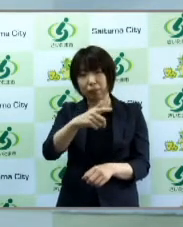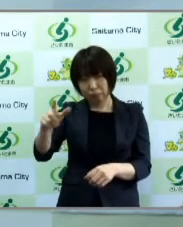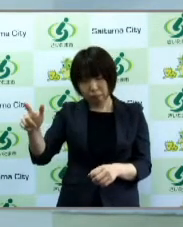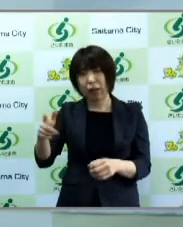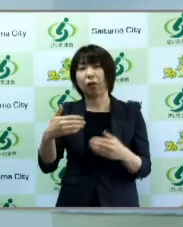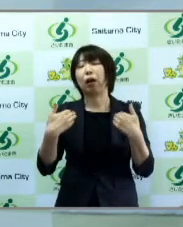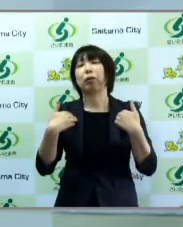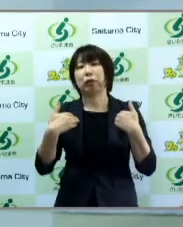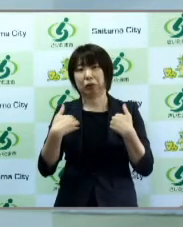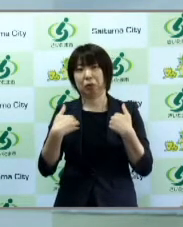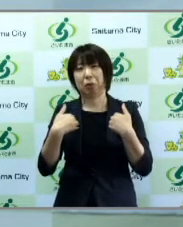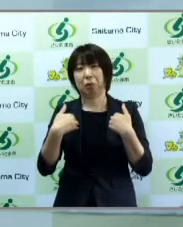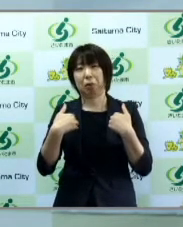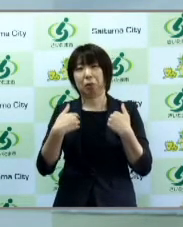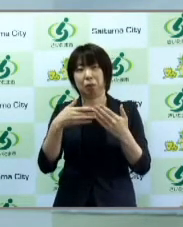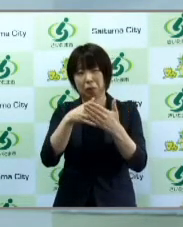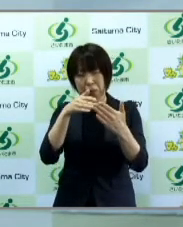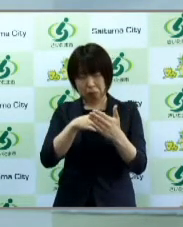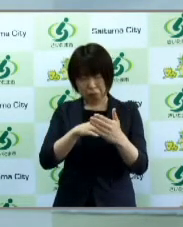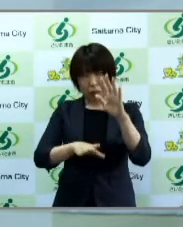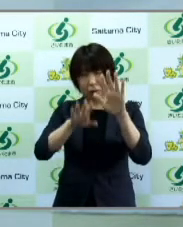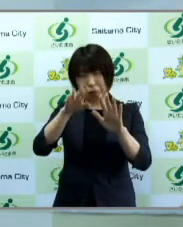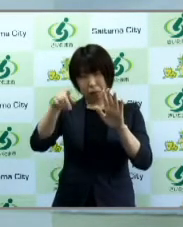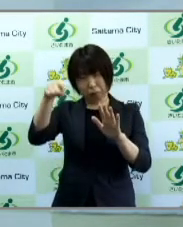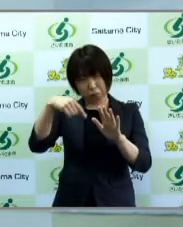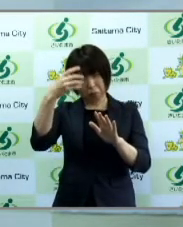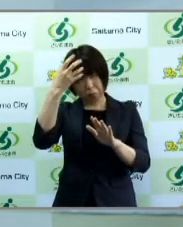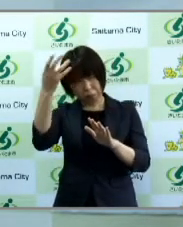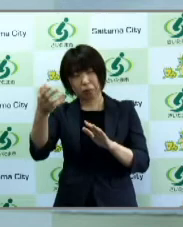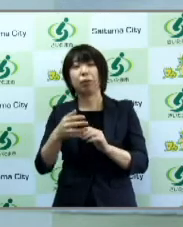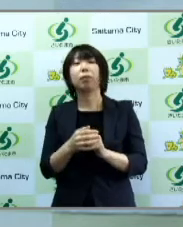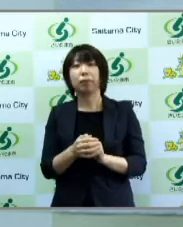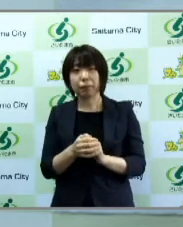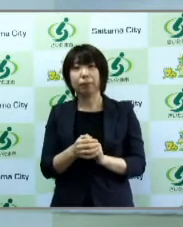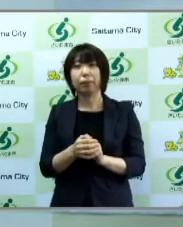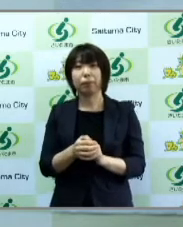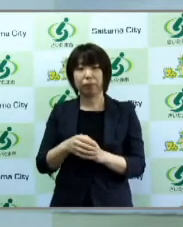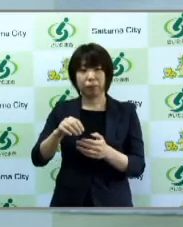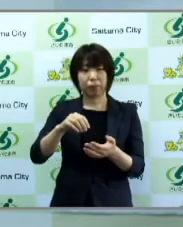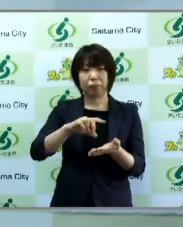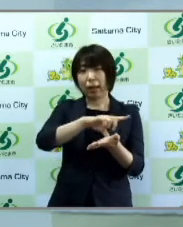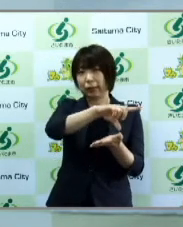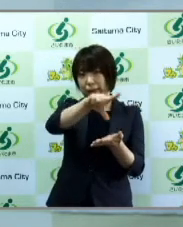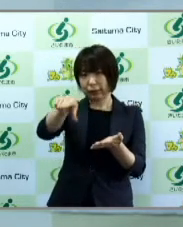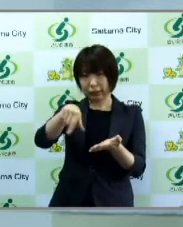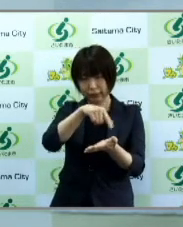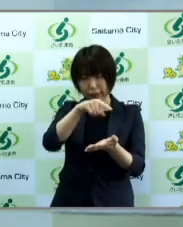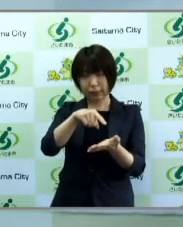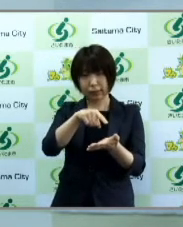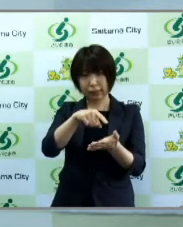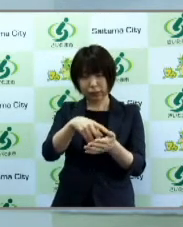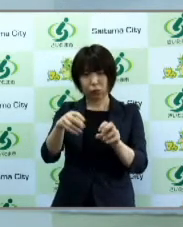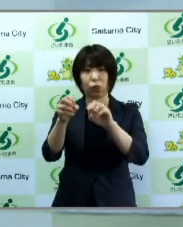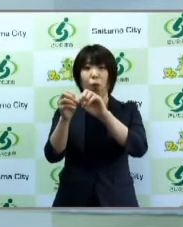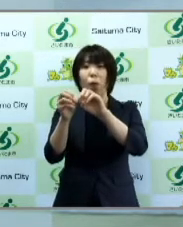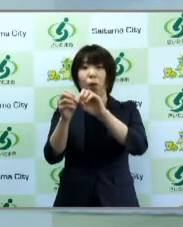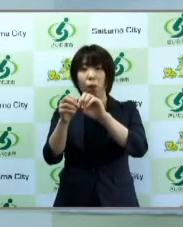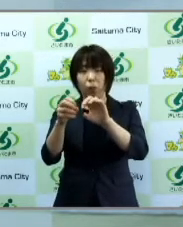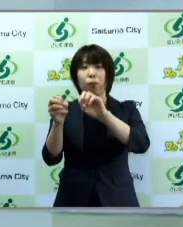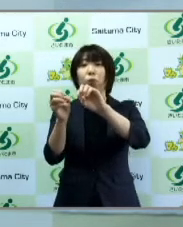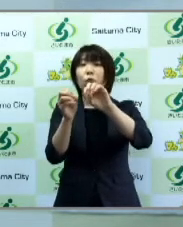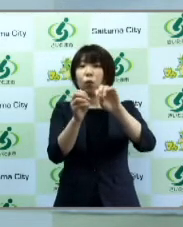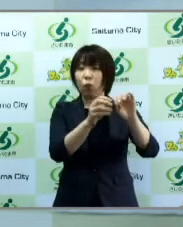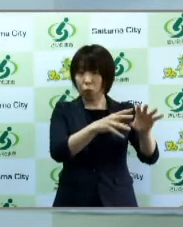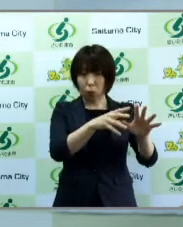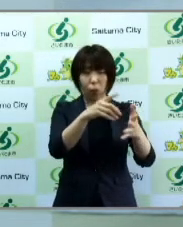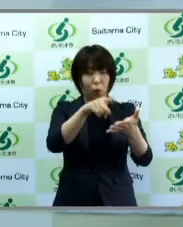定されます。そこで今回日頃から地域において廃棄物行政にご協力をいただいております委託事業者の方々